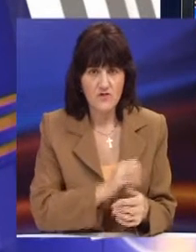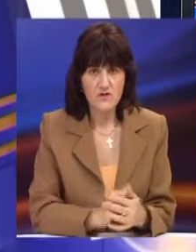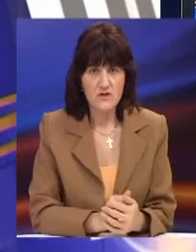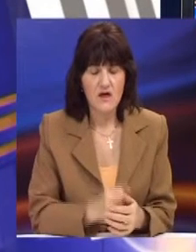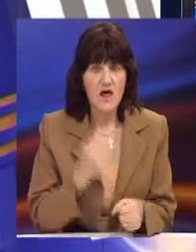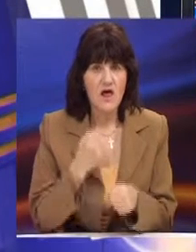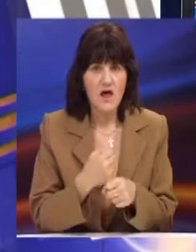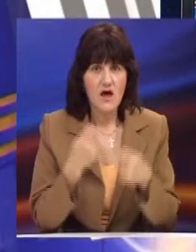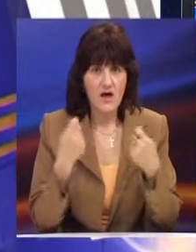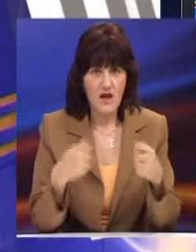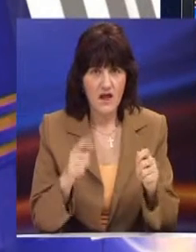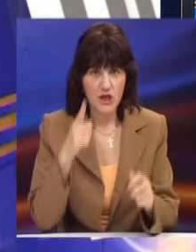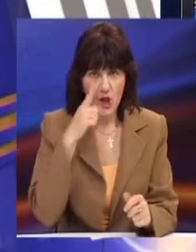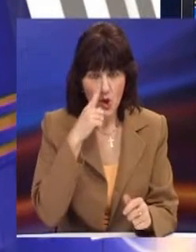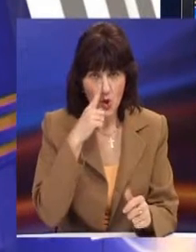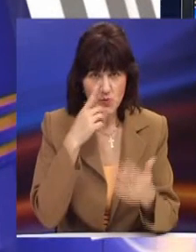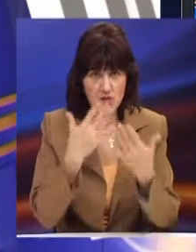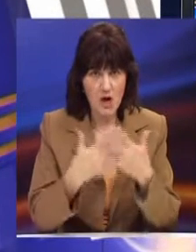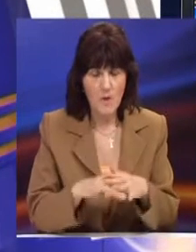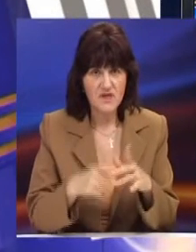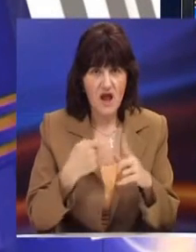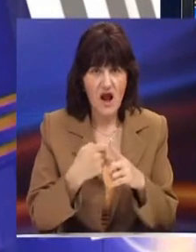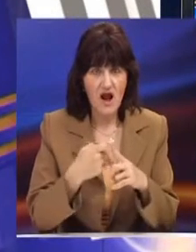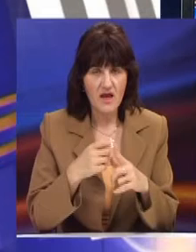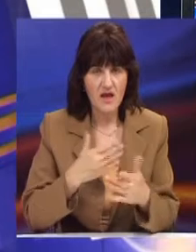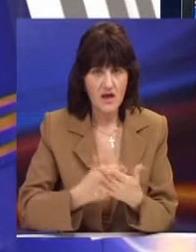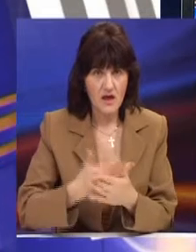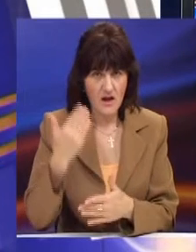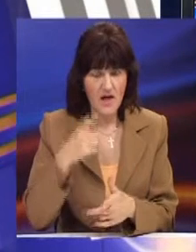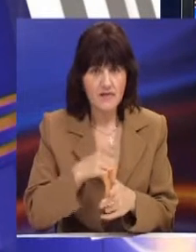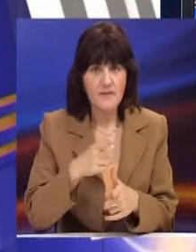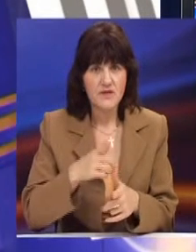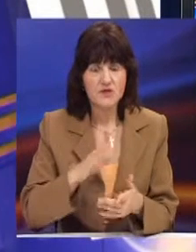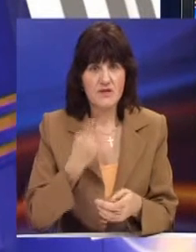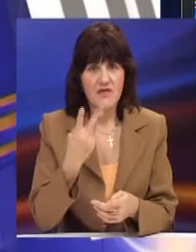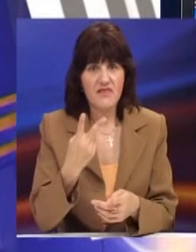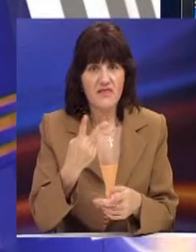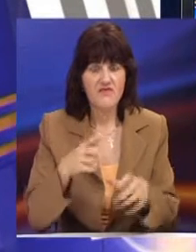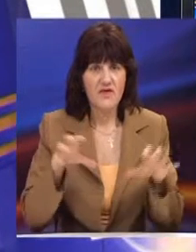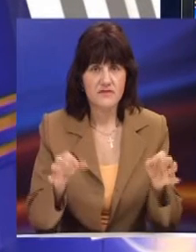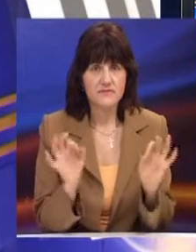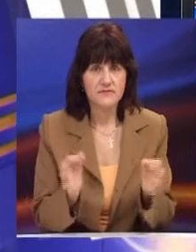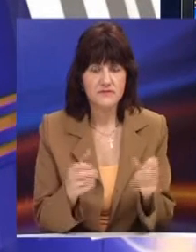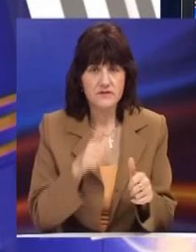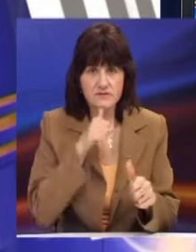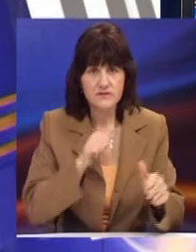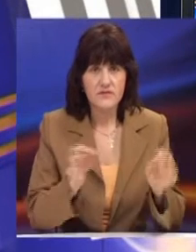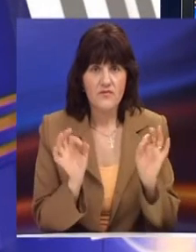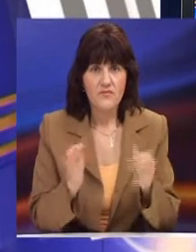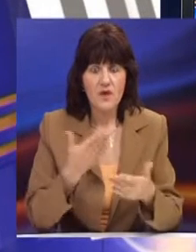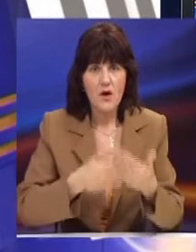Vojvodine. Radove na terenu izvodi ruska kompanija Kalinjingrad, a radovi će biti izvođeni sa dve seizmičke ekipe